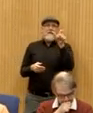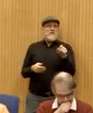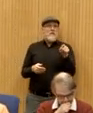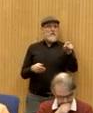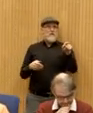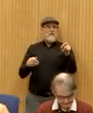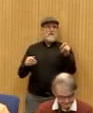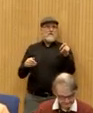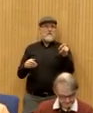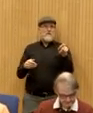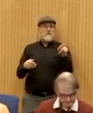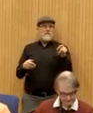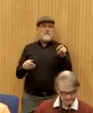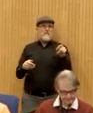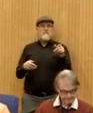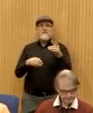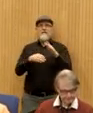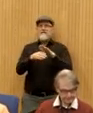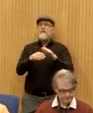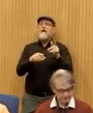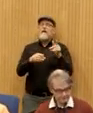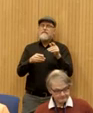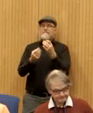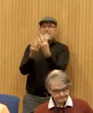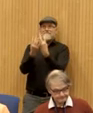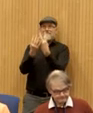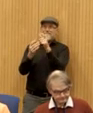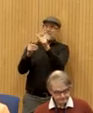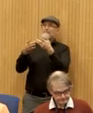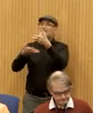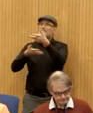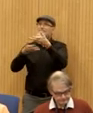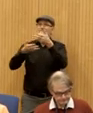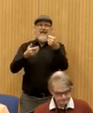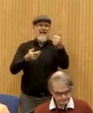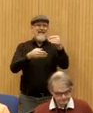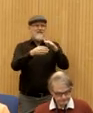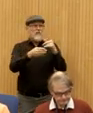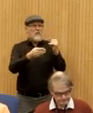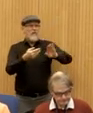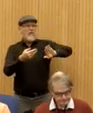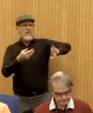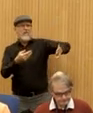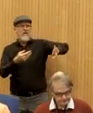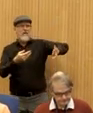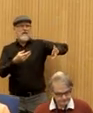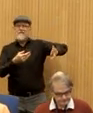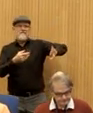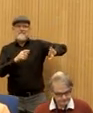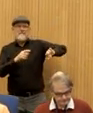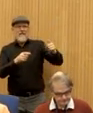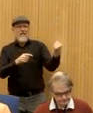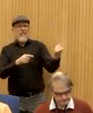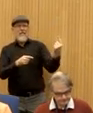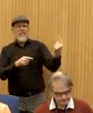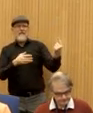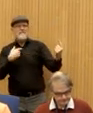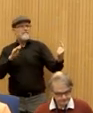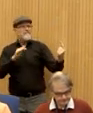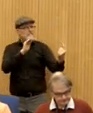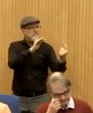Wenn sie alle sagen, sie stehen so richtig, werden Fragen gestellt. Und aber auch meine